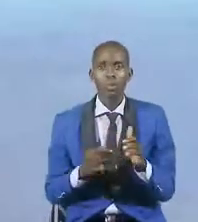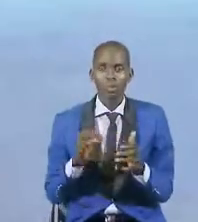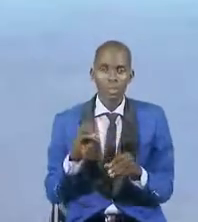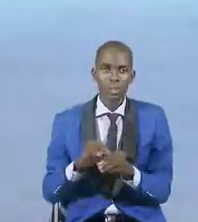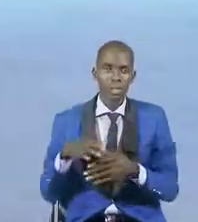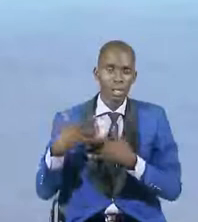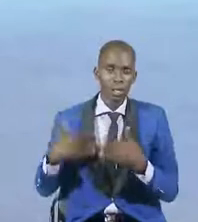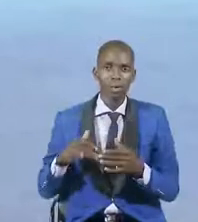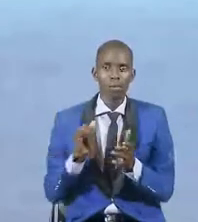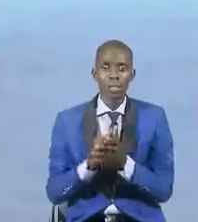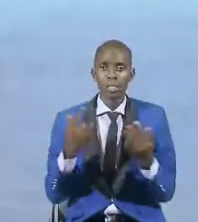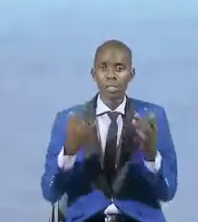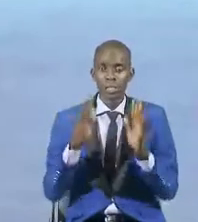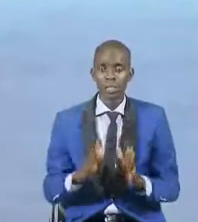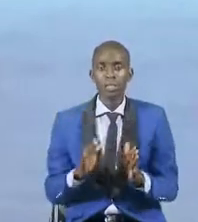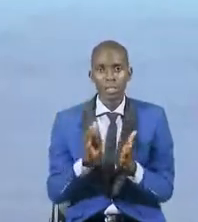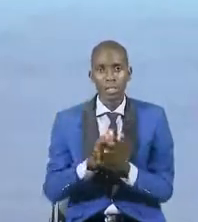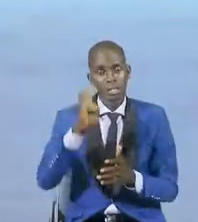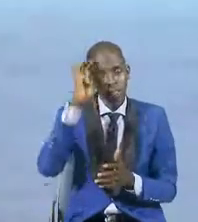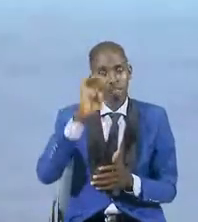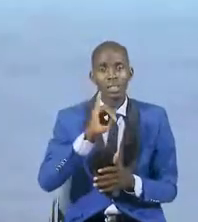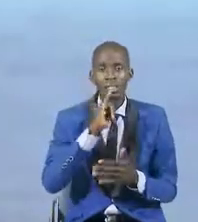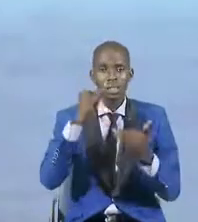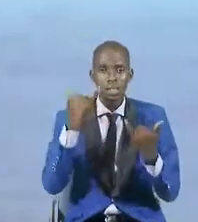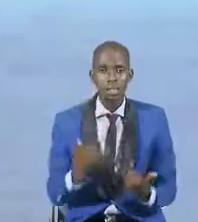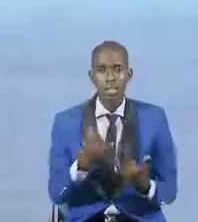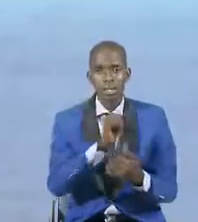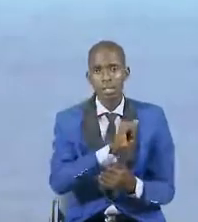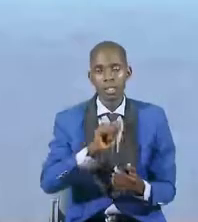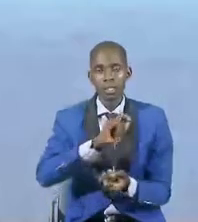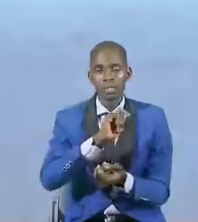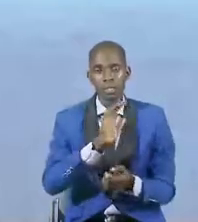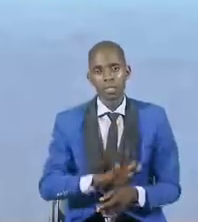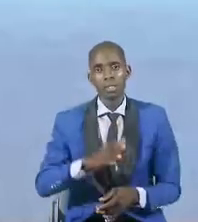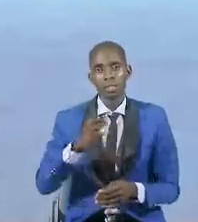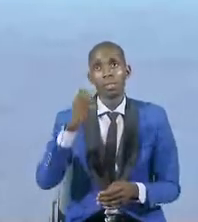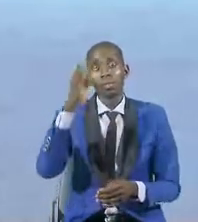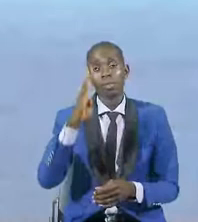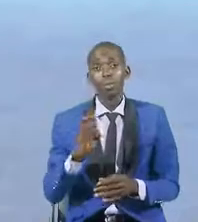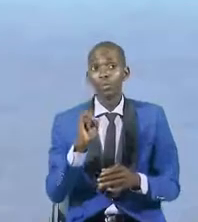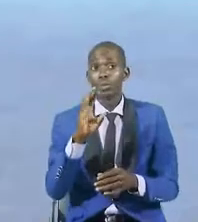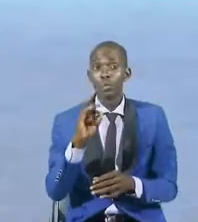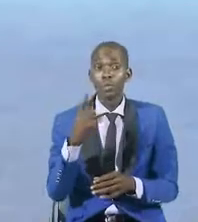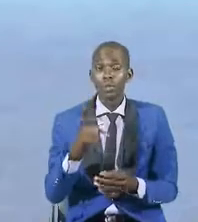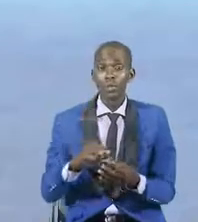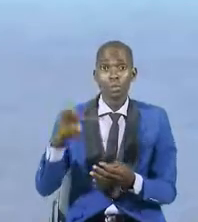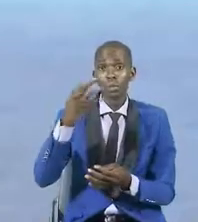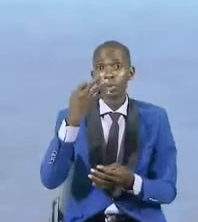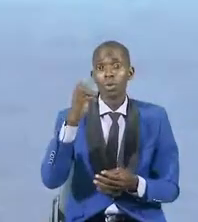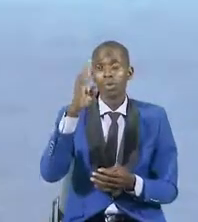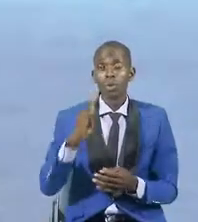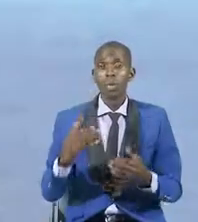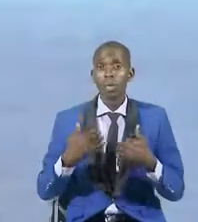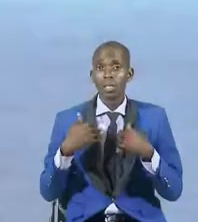cœur de ce pécheur qu'il est maintenant enfant de Dieu. Donc, l'Esprit de Dieu